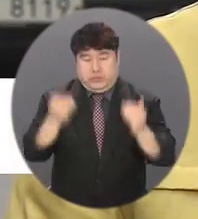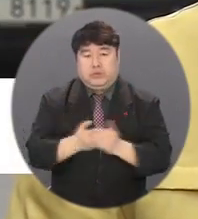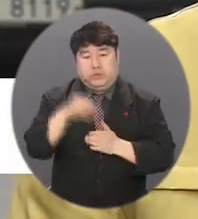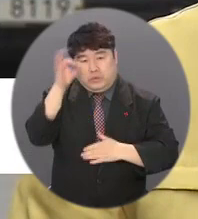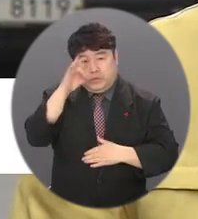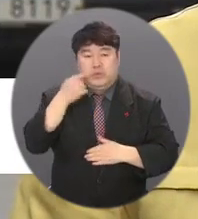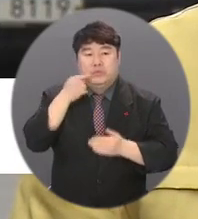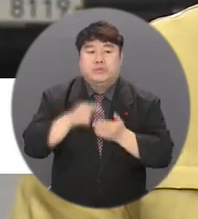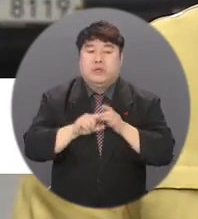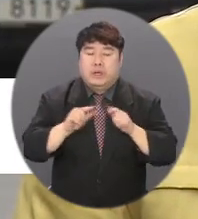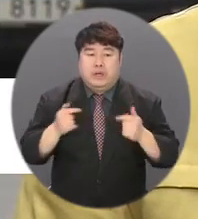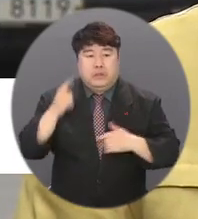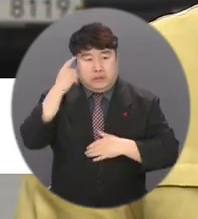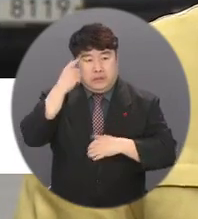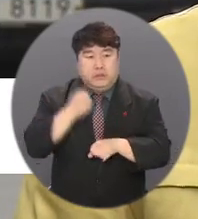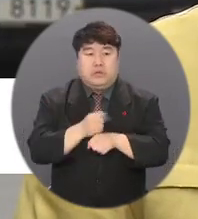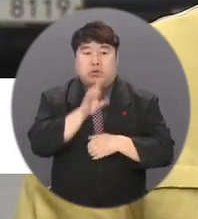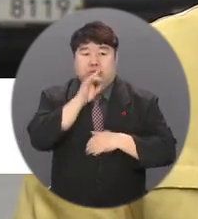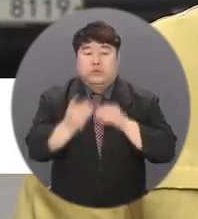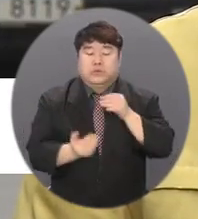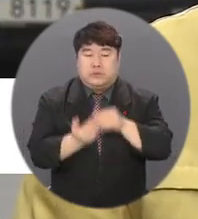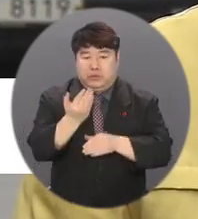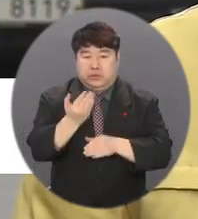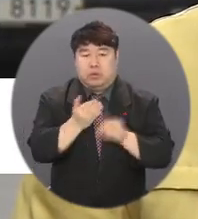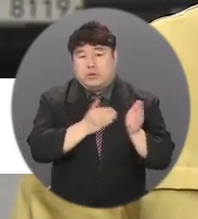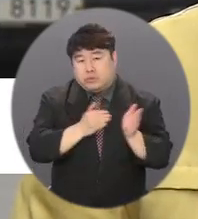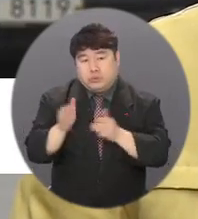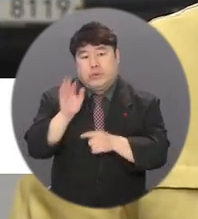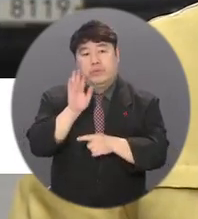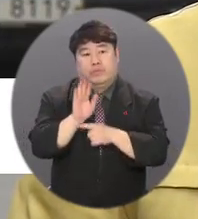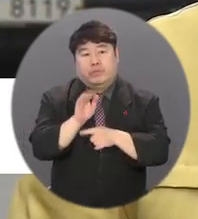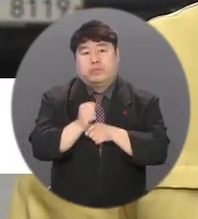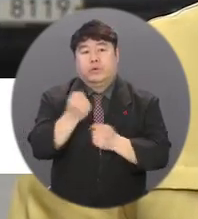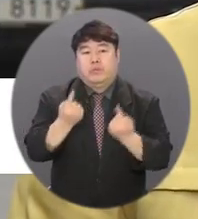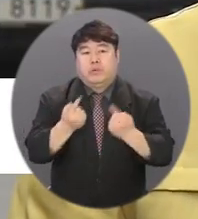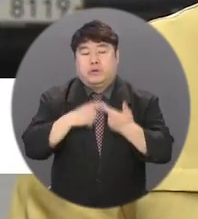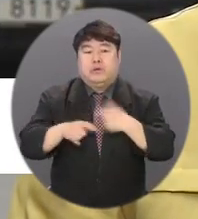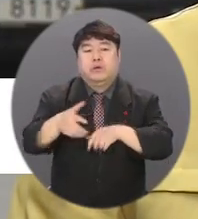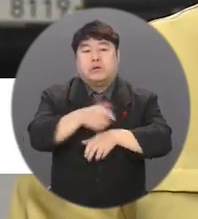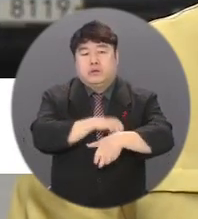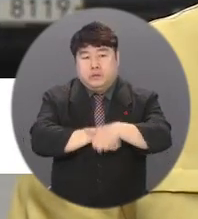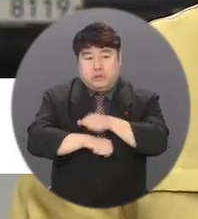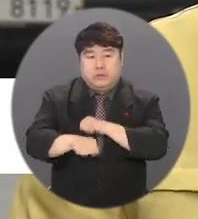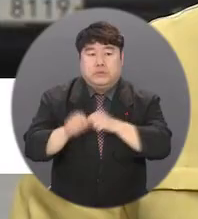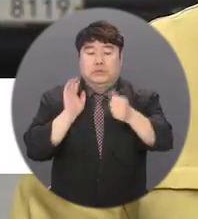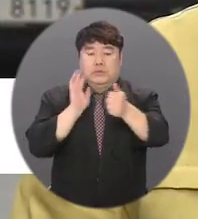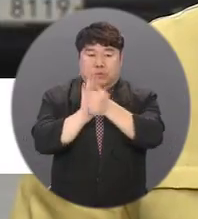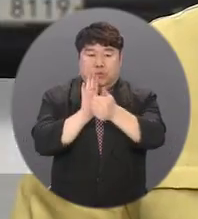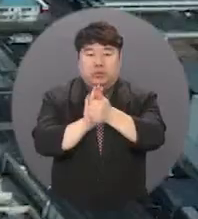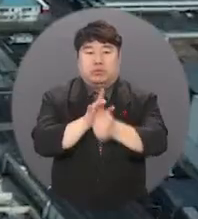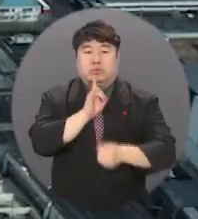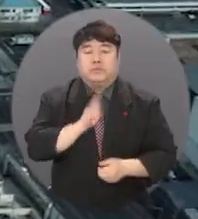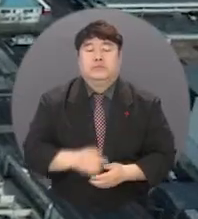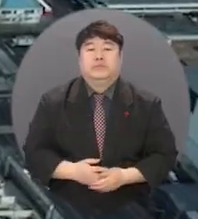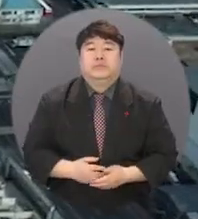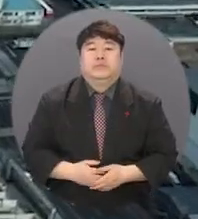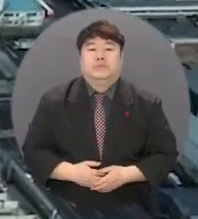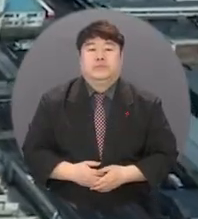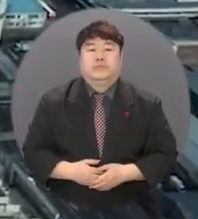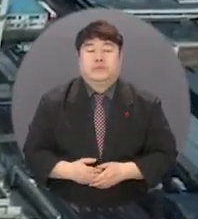상황을 고려하여 중앙 하고 스푼 본부가 보다 더 적극적으로 지원하도록 하겠습니다